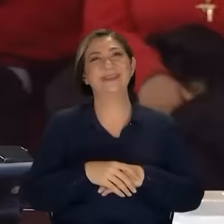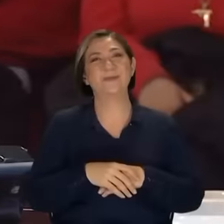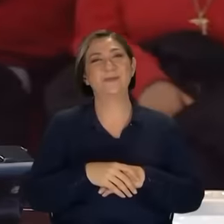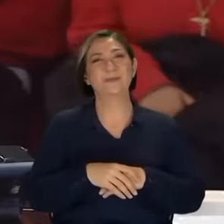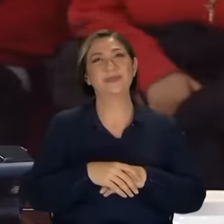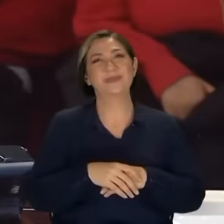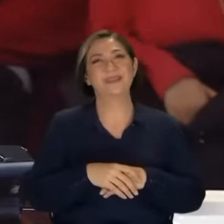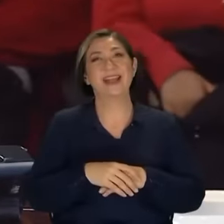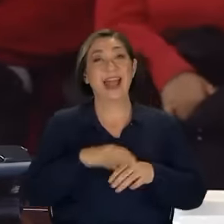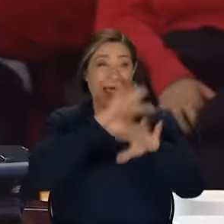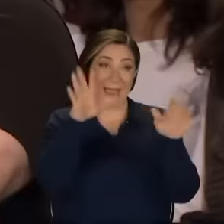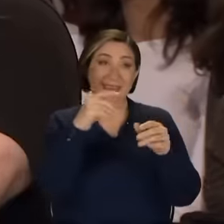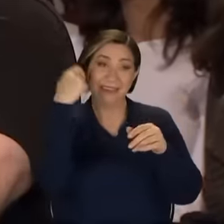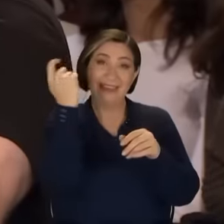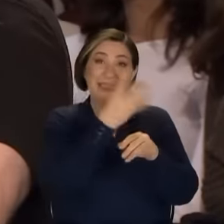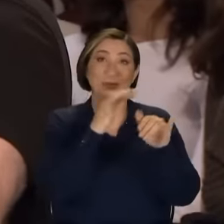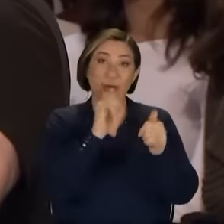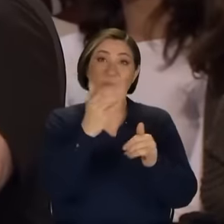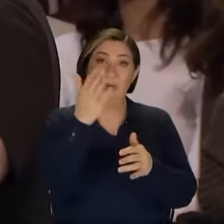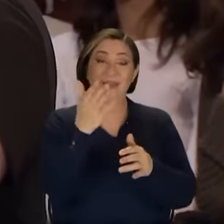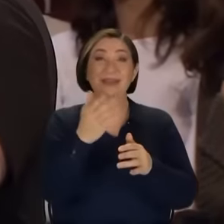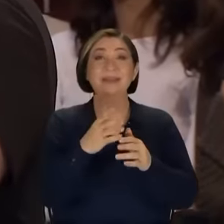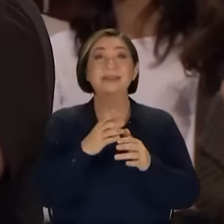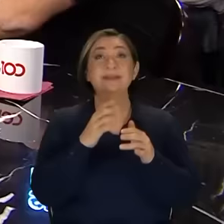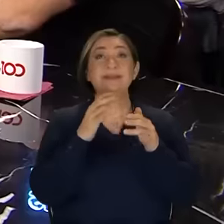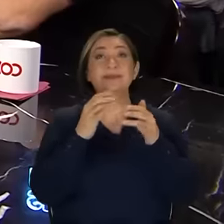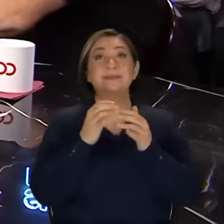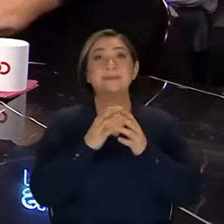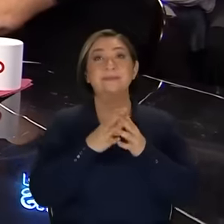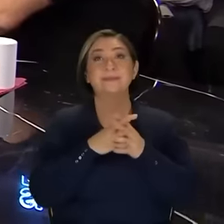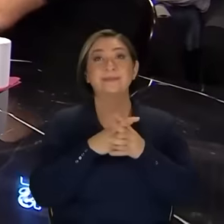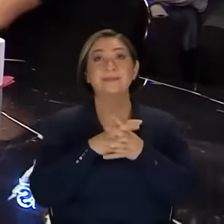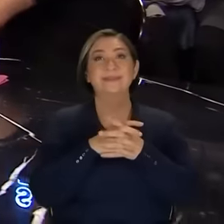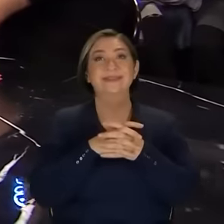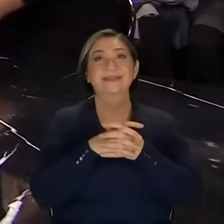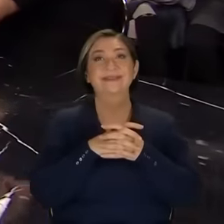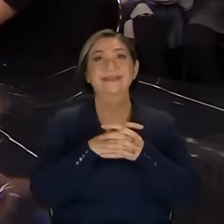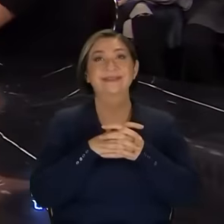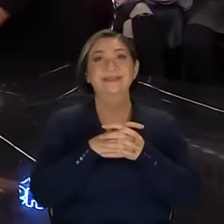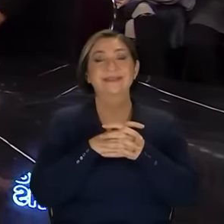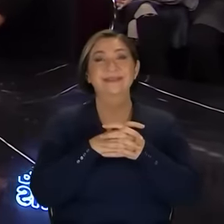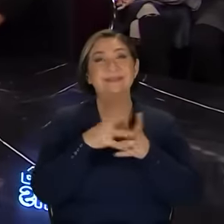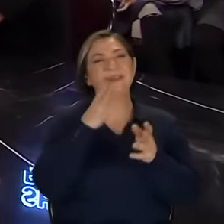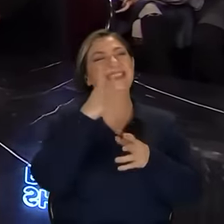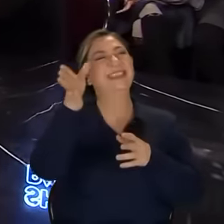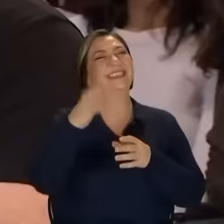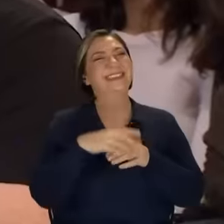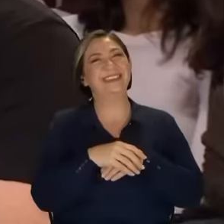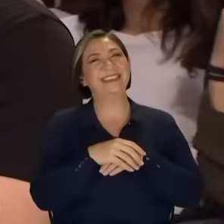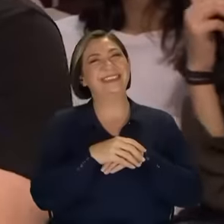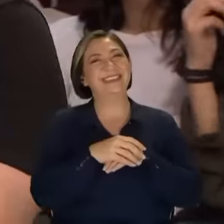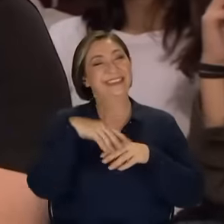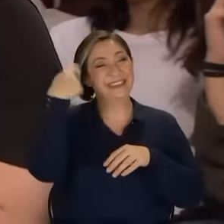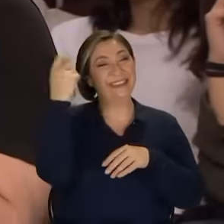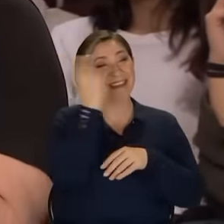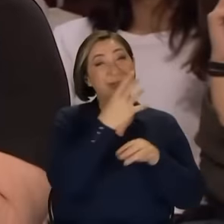Yani o noktaya geldi iş çünkü ya. Yani hiç oynamayan var mı bir dizide falan? Yok, yok değil mi? Bilirsiniz. Yani...